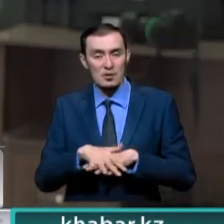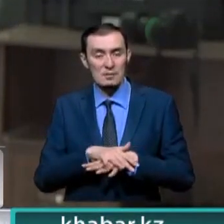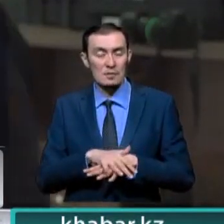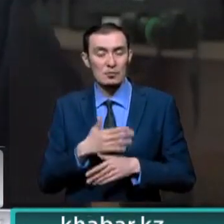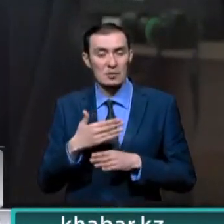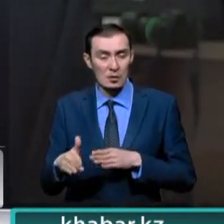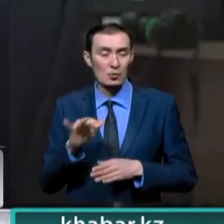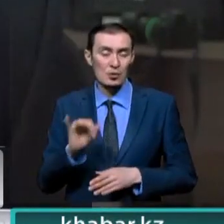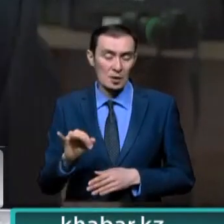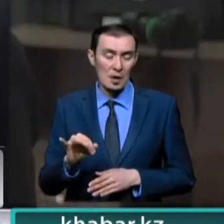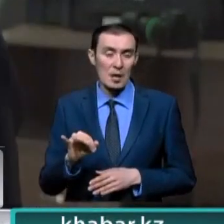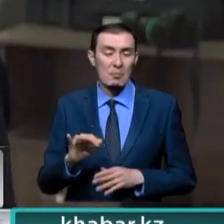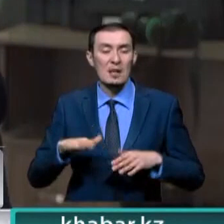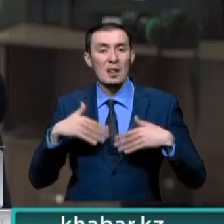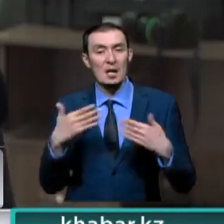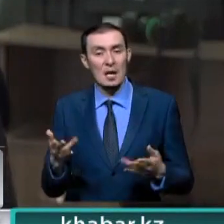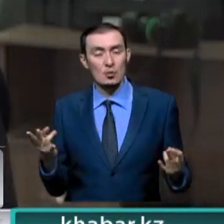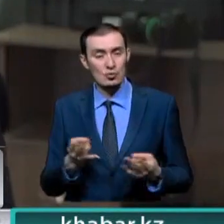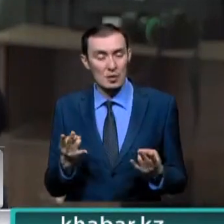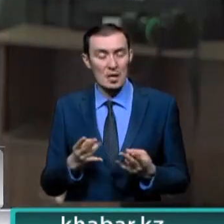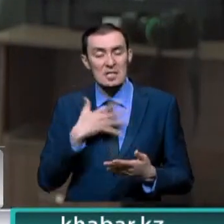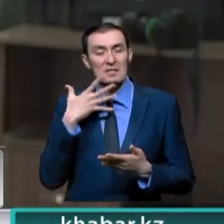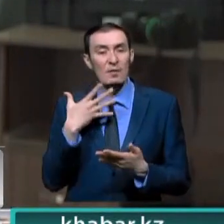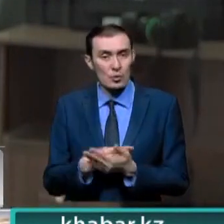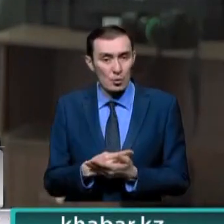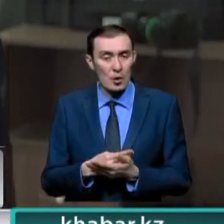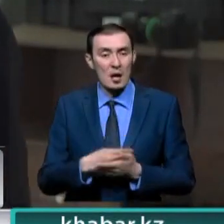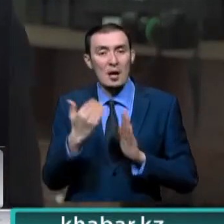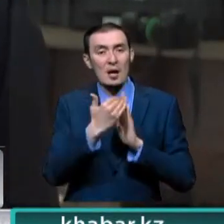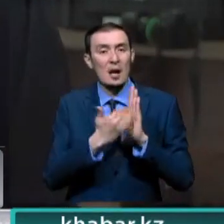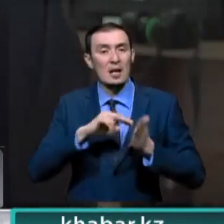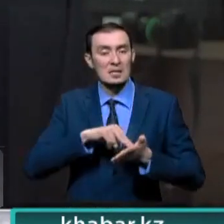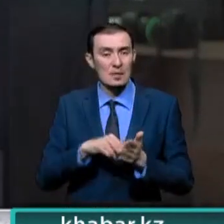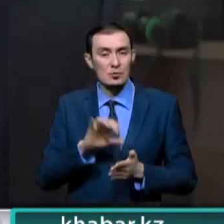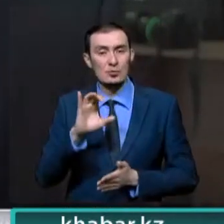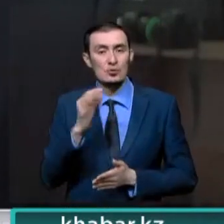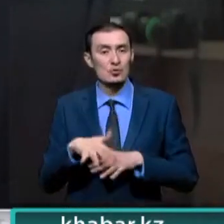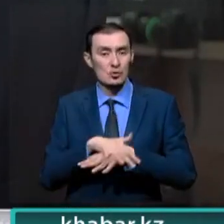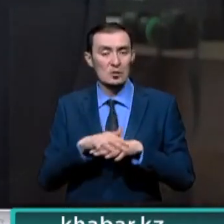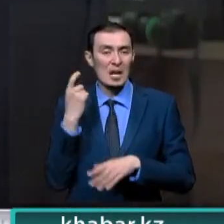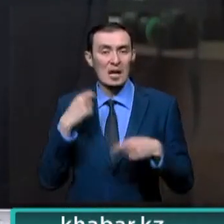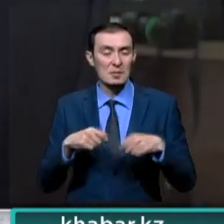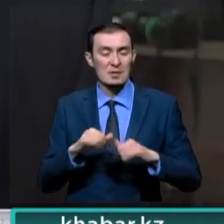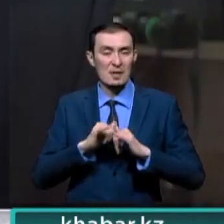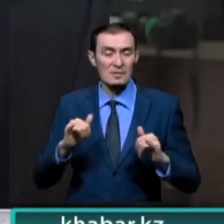и, в общем-то, предложить свою концепцию социально-экономического развития, обсуждать это.